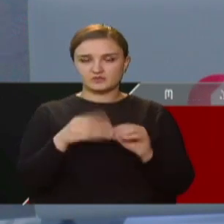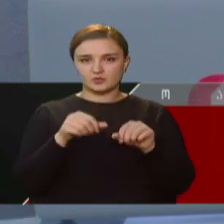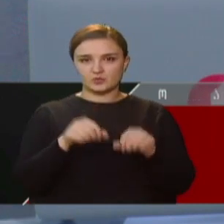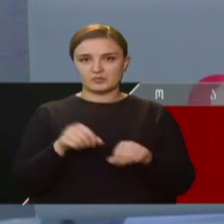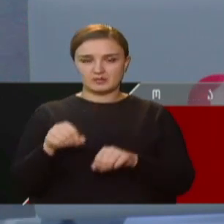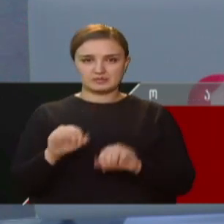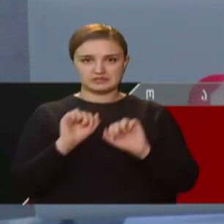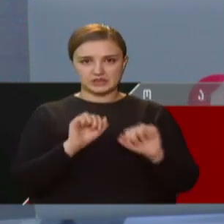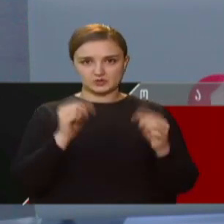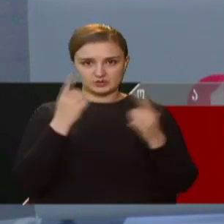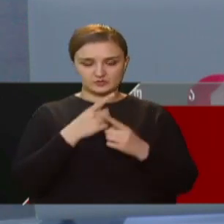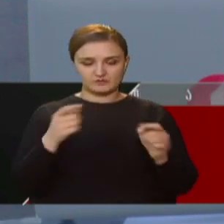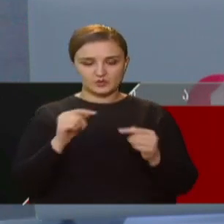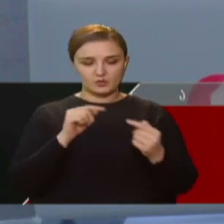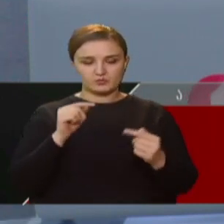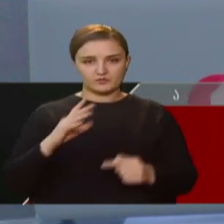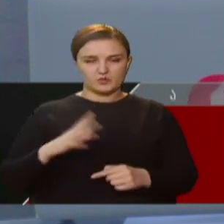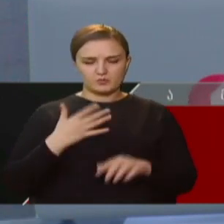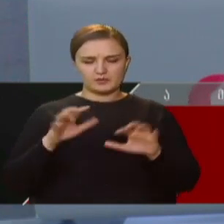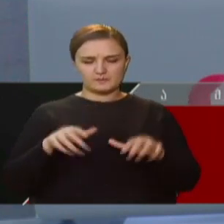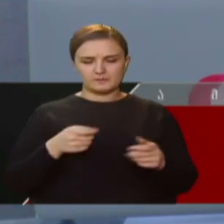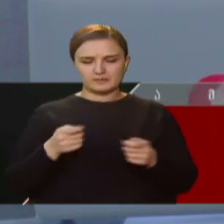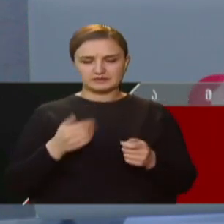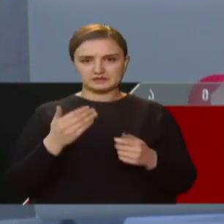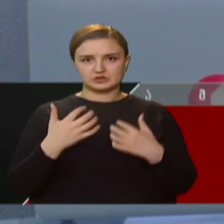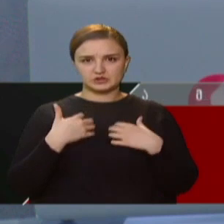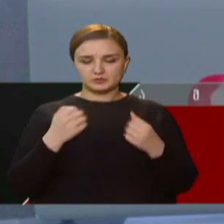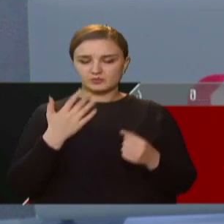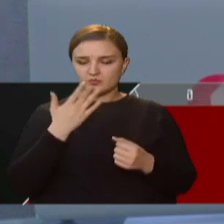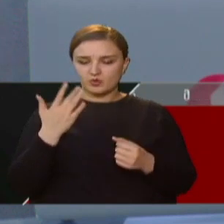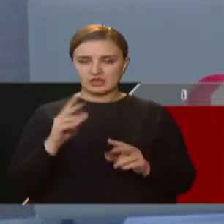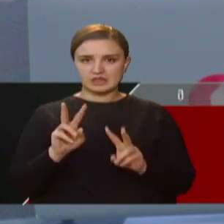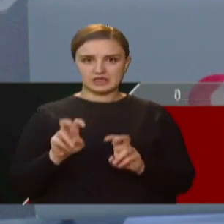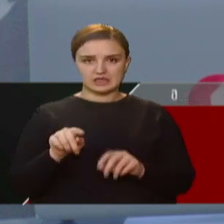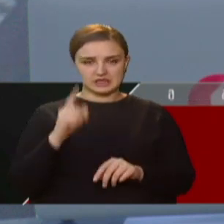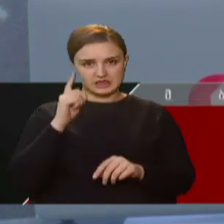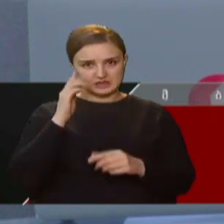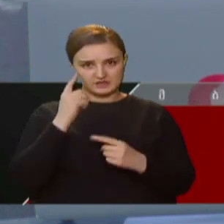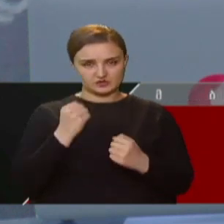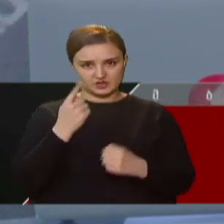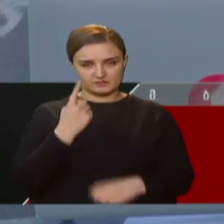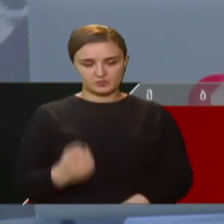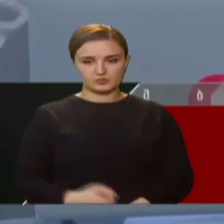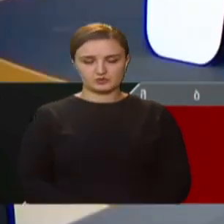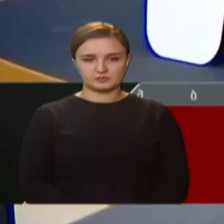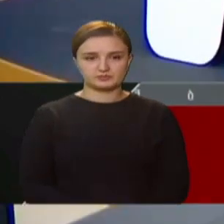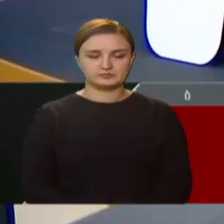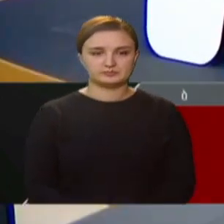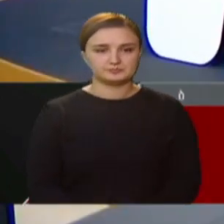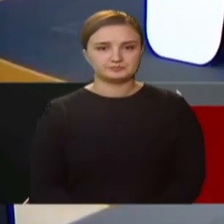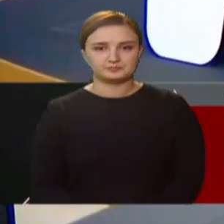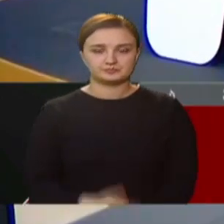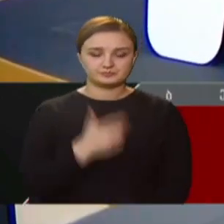datsula datsxedebs da oponentebs qopili prezidentis jamtvelobis temis politizirebiskan tavis shekavebiskan moutsqodebs.